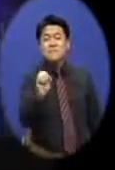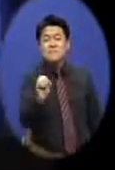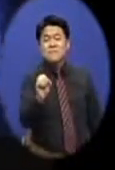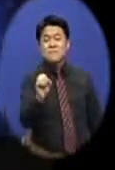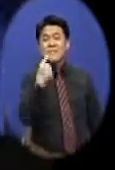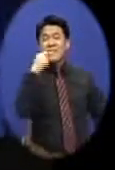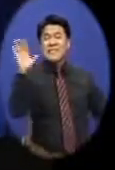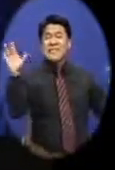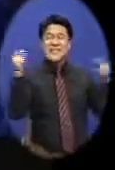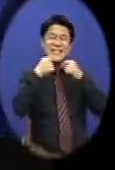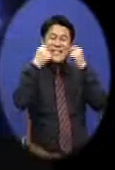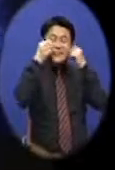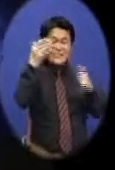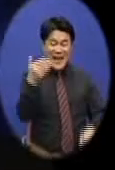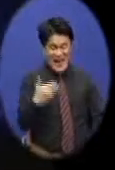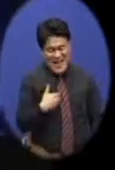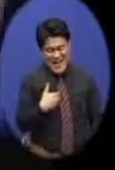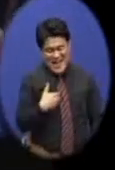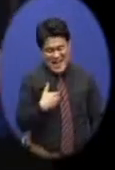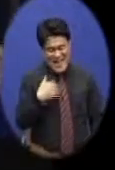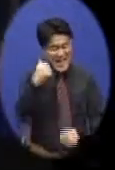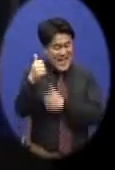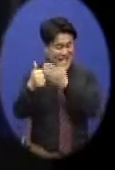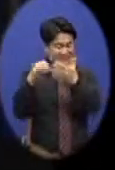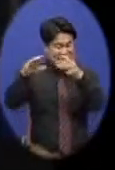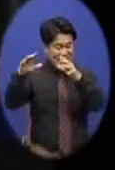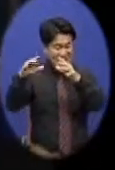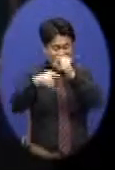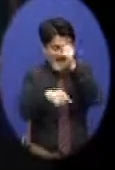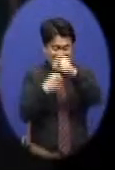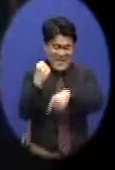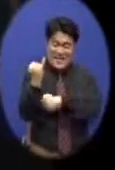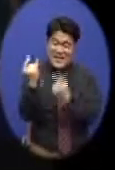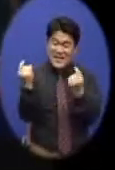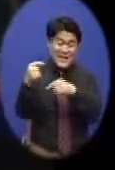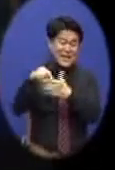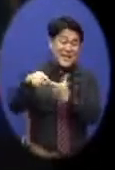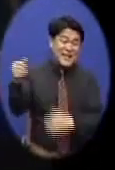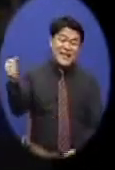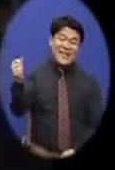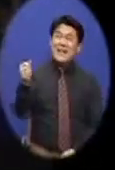천사 같은 미소로 선녀 같은 마음으로